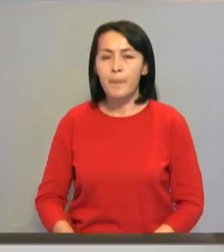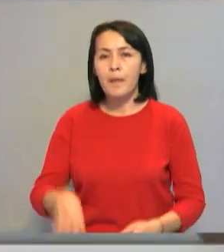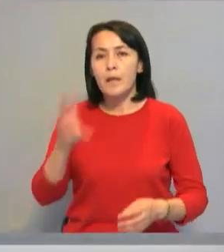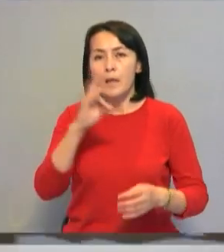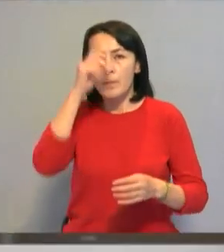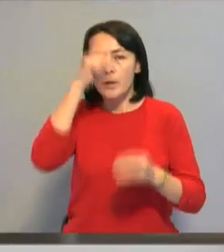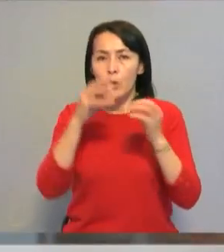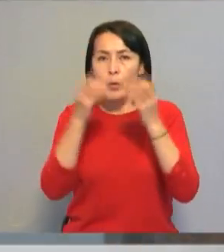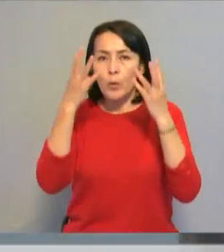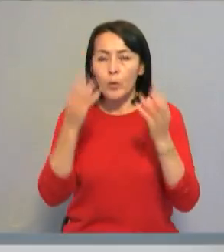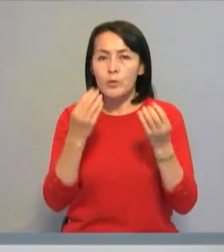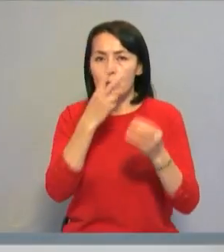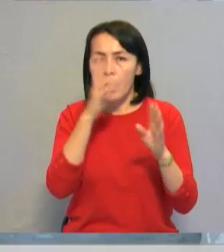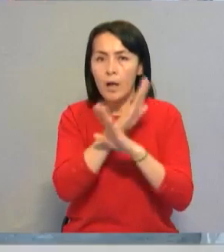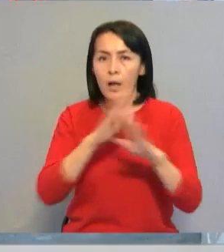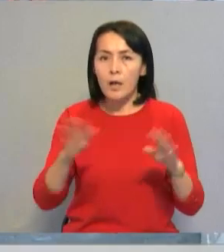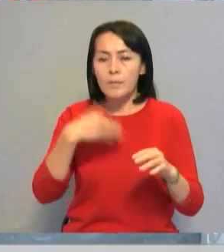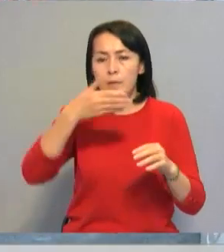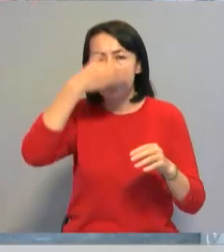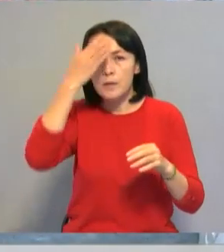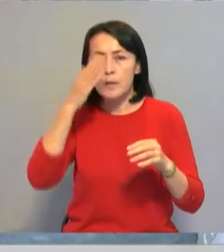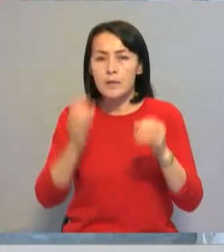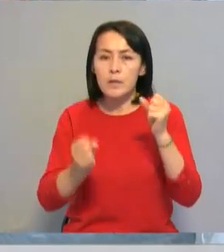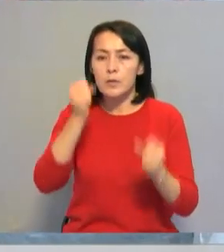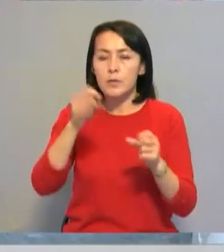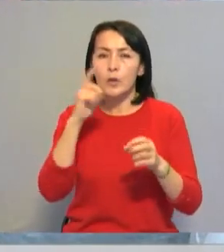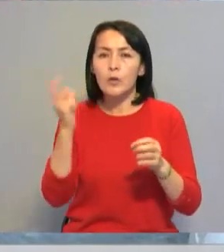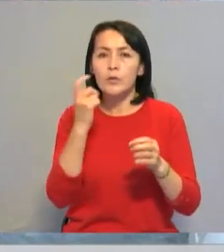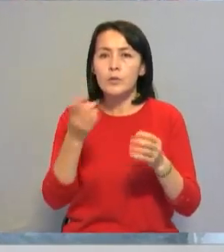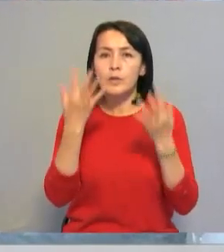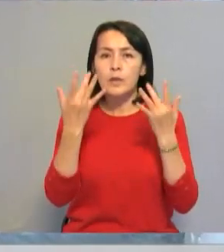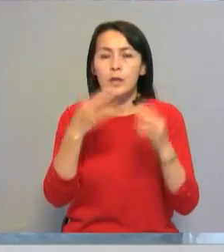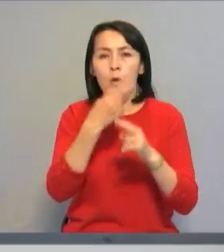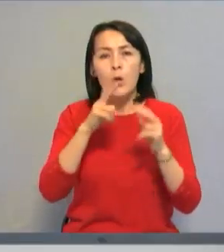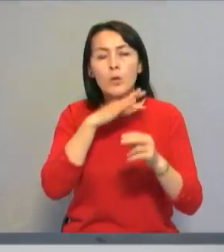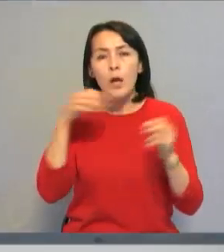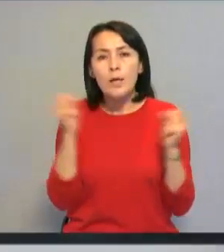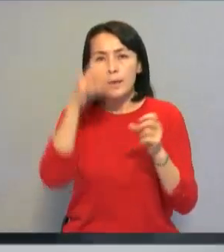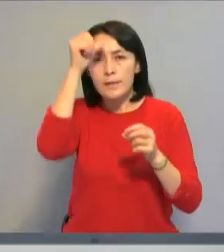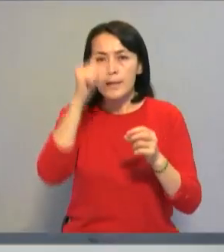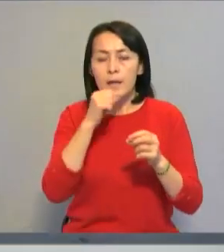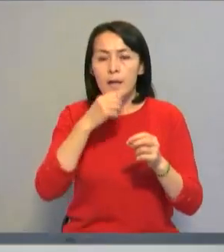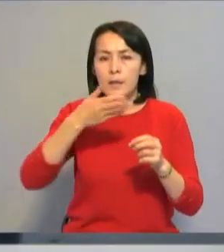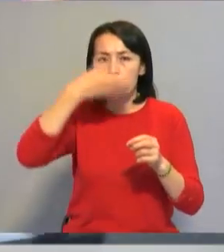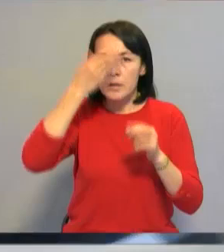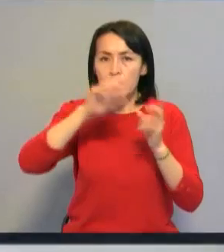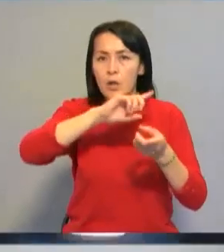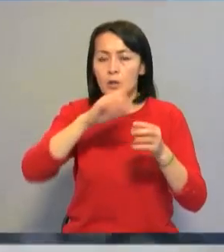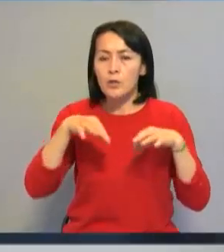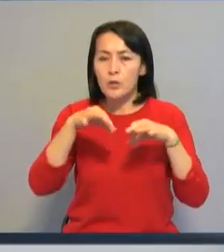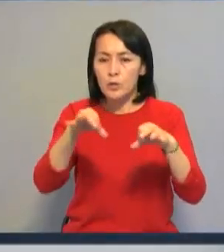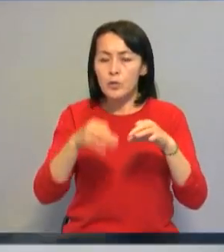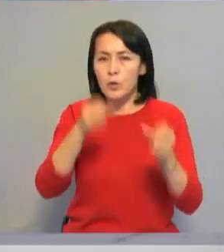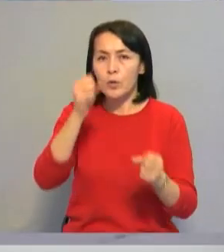Қарашаның алғашқы 10 күндігі соған қарамастан жазғы шиналармен жүрген жүргізушілердің қарасы көп. Алайда қыс мезгілінде жазғы доңғалақтармен жүру